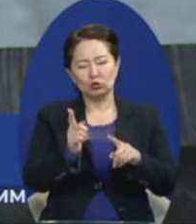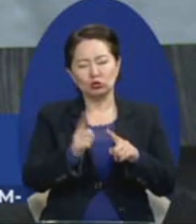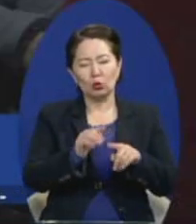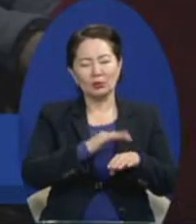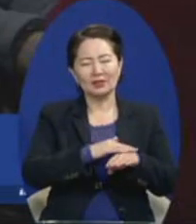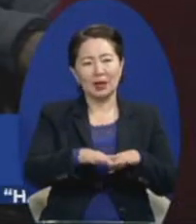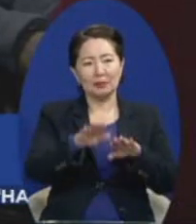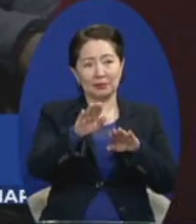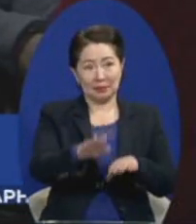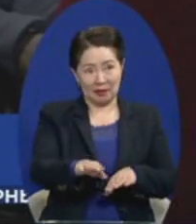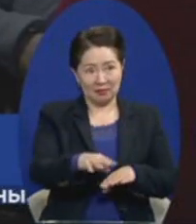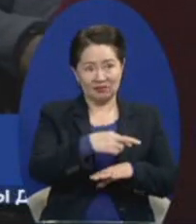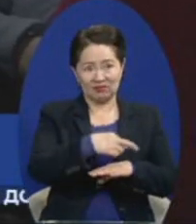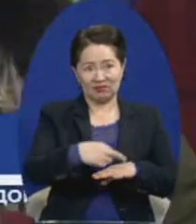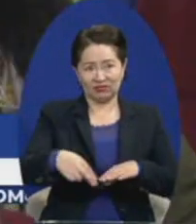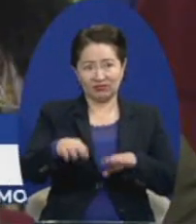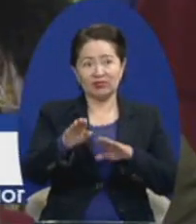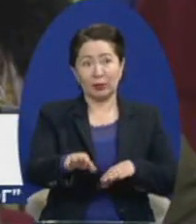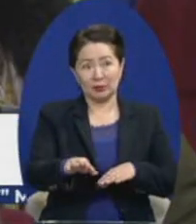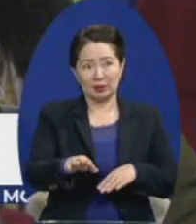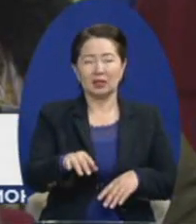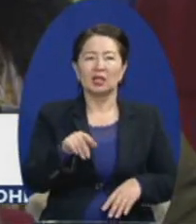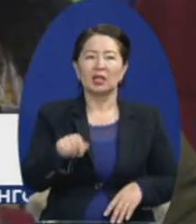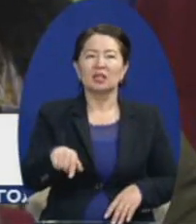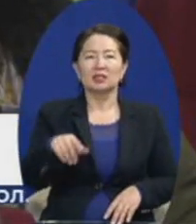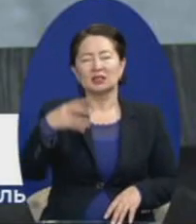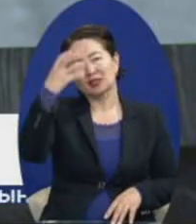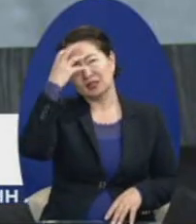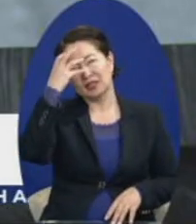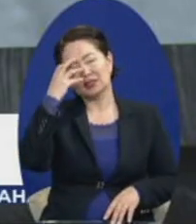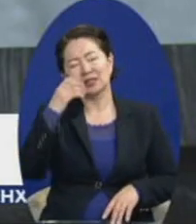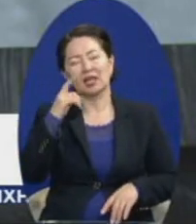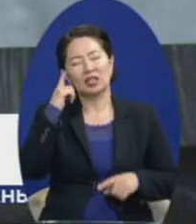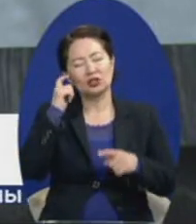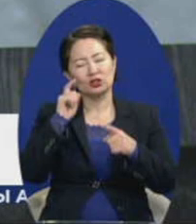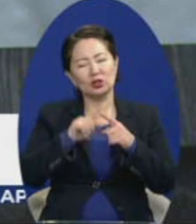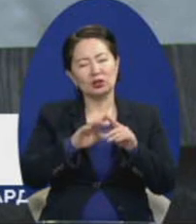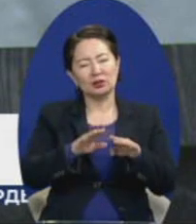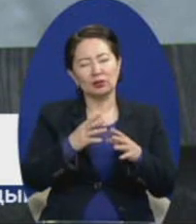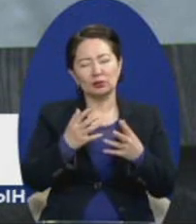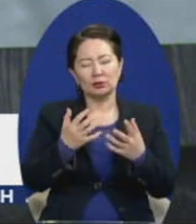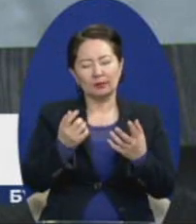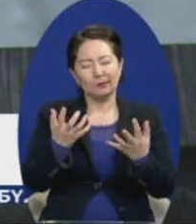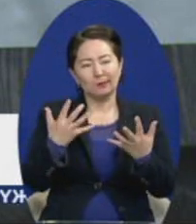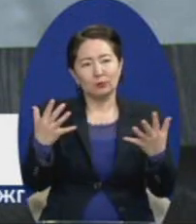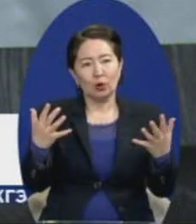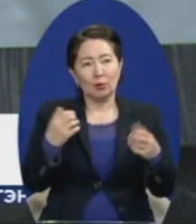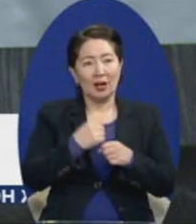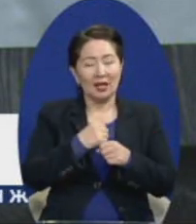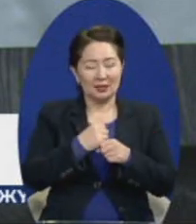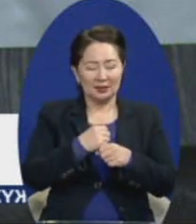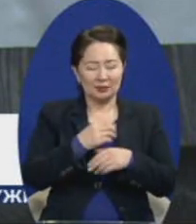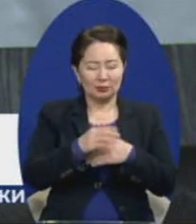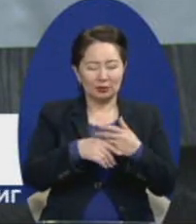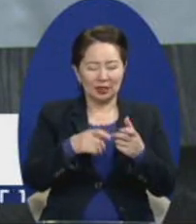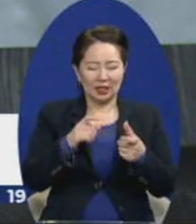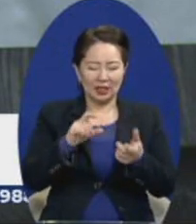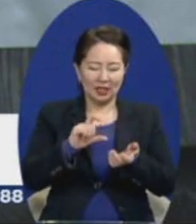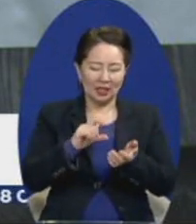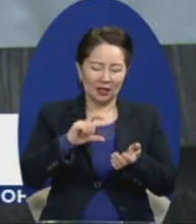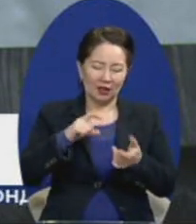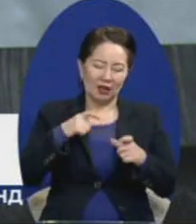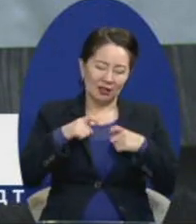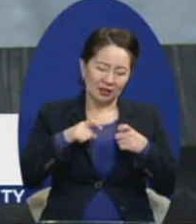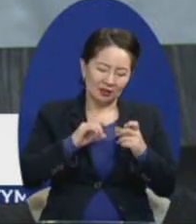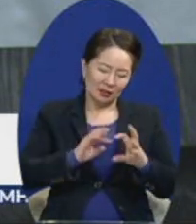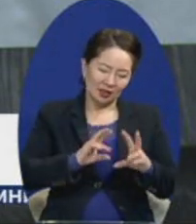авлаа. Ер нь энэ засгийн газраас төвшүүлсэн хөвшүүлсэн томар таарах хэмжээнд эдийн засгаас сэргээлт зөвлөл дотор орсон нэг гол зүйл гол